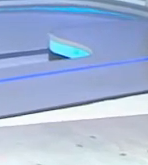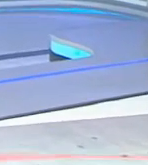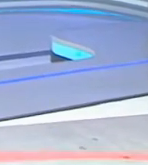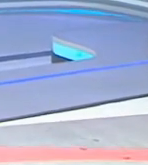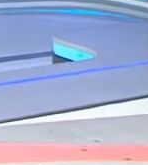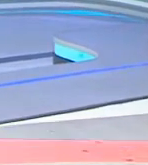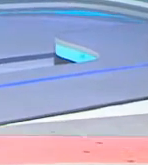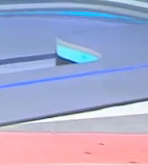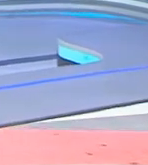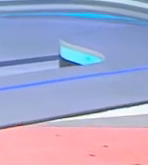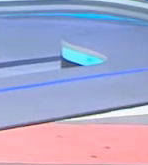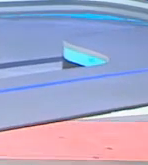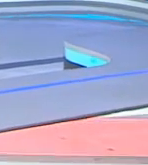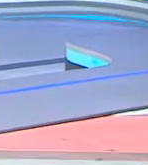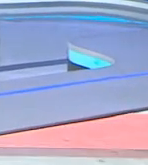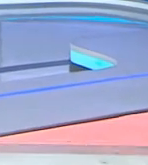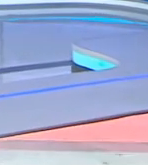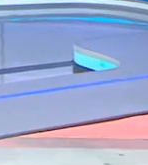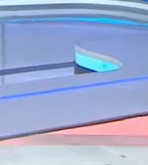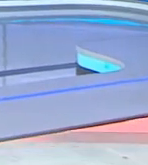kabuuan,